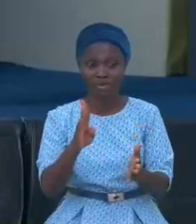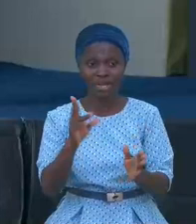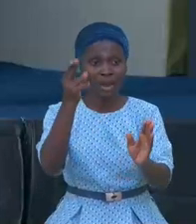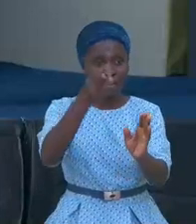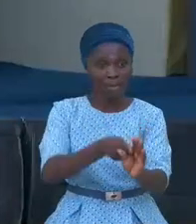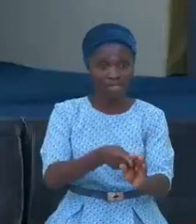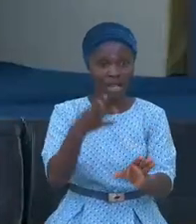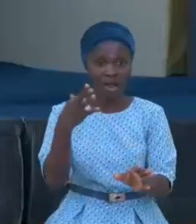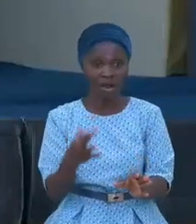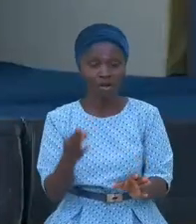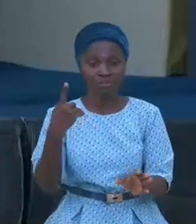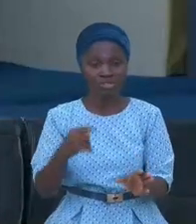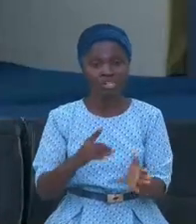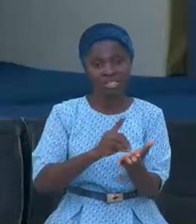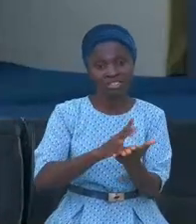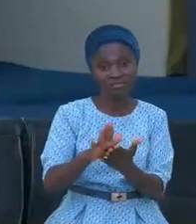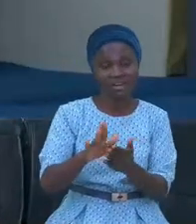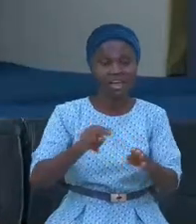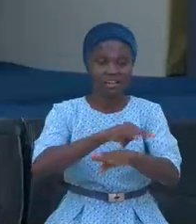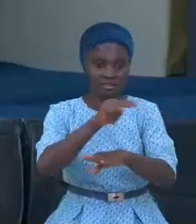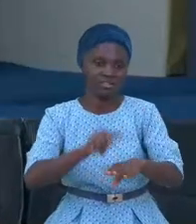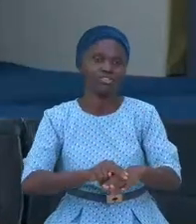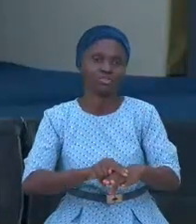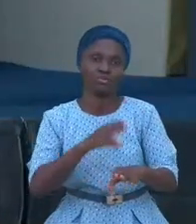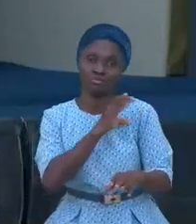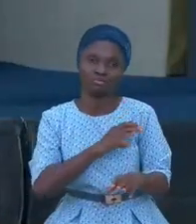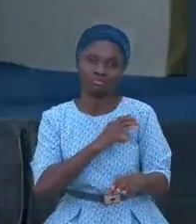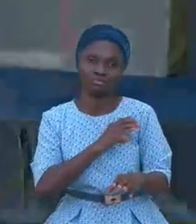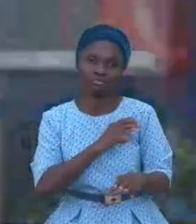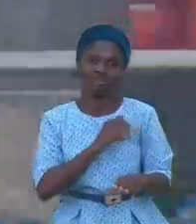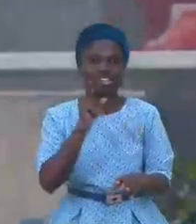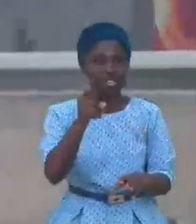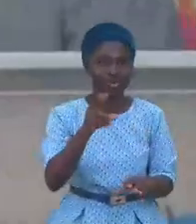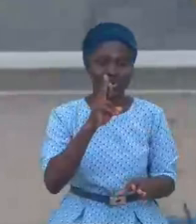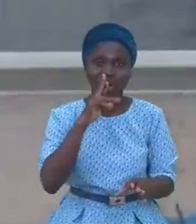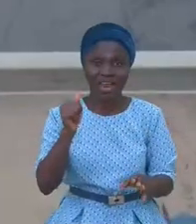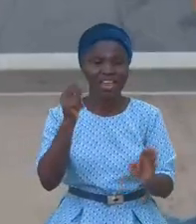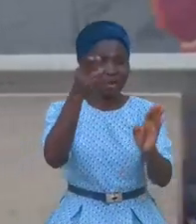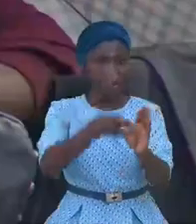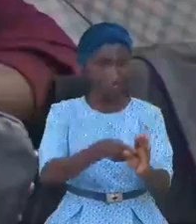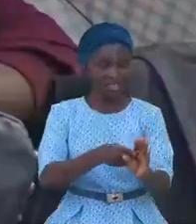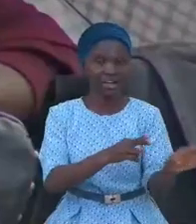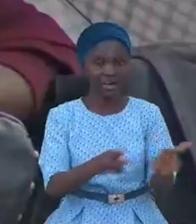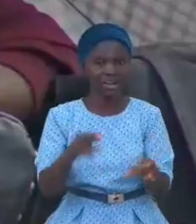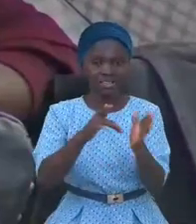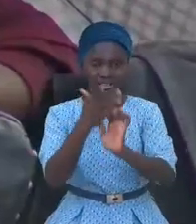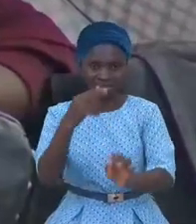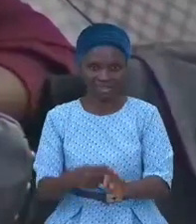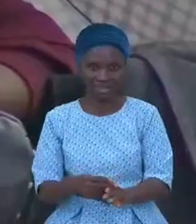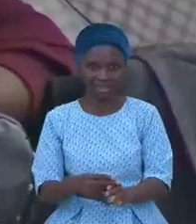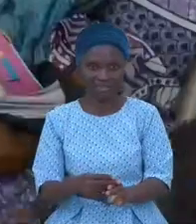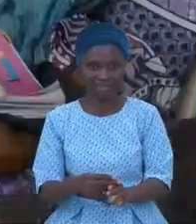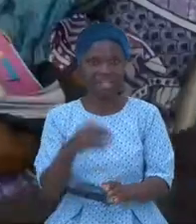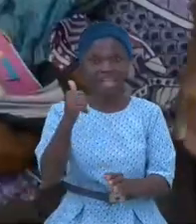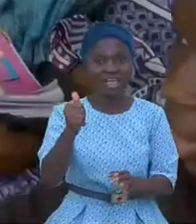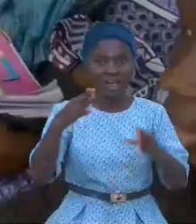participants de la nature divine. Tu es participant au nom de Jésus. Un